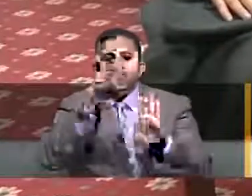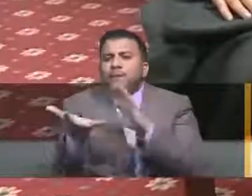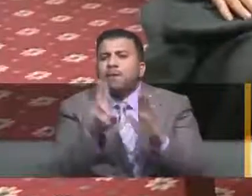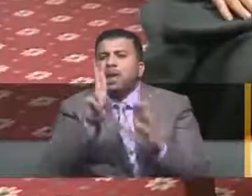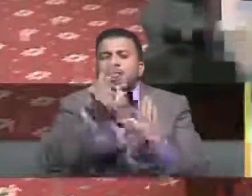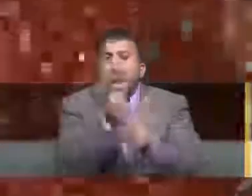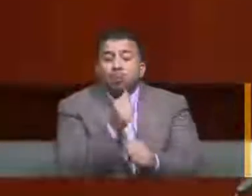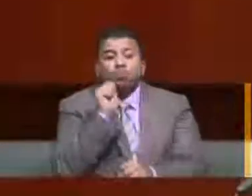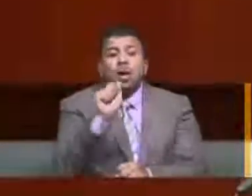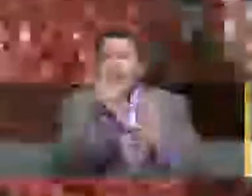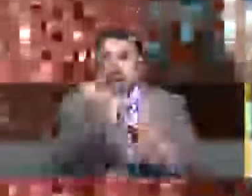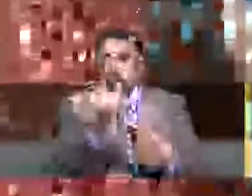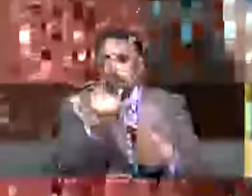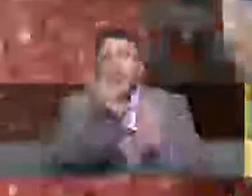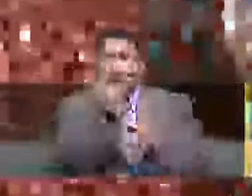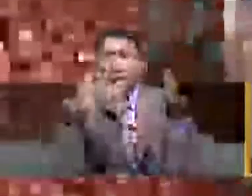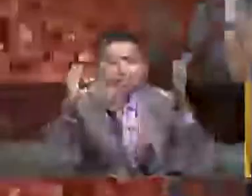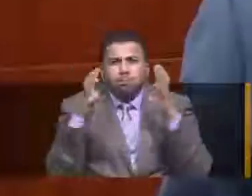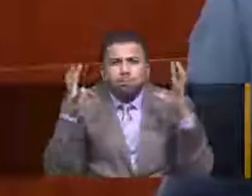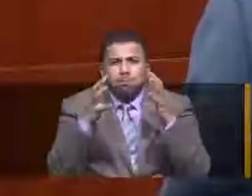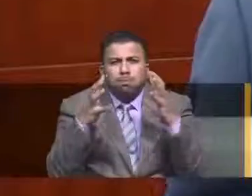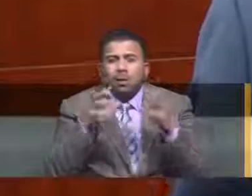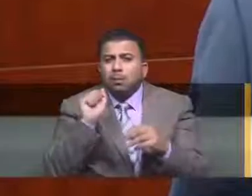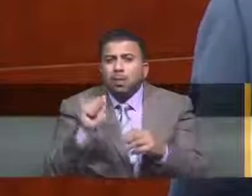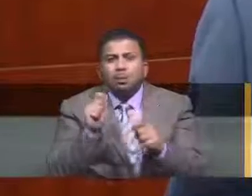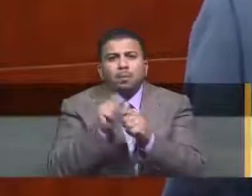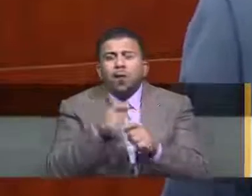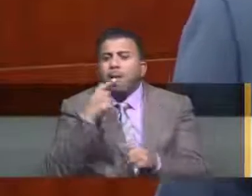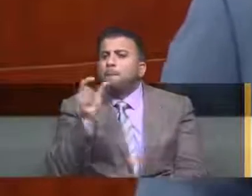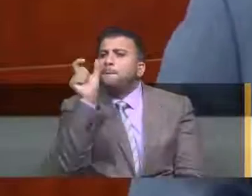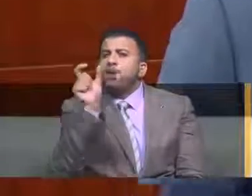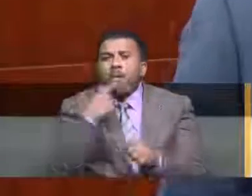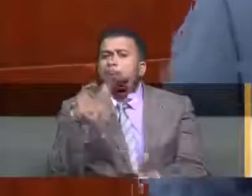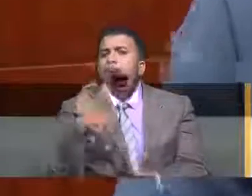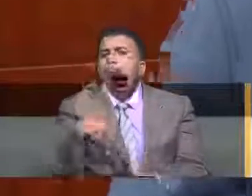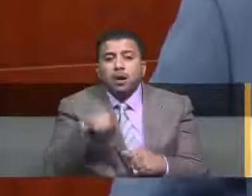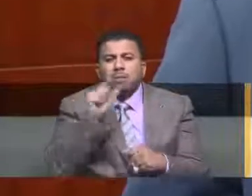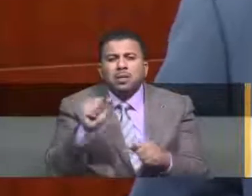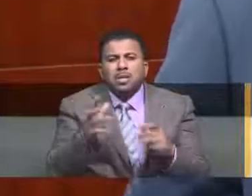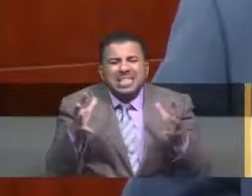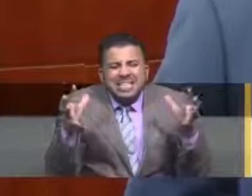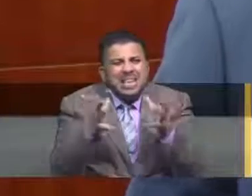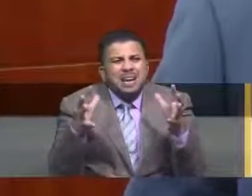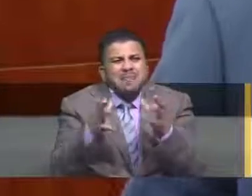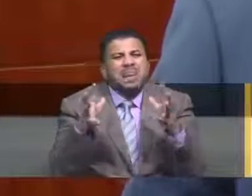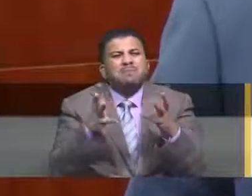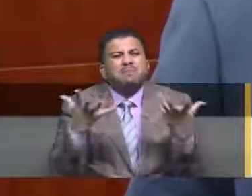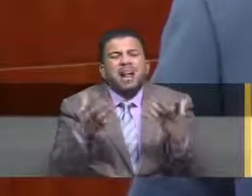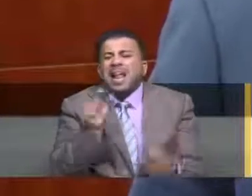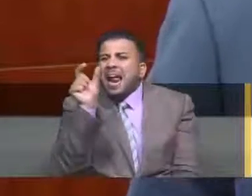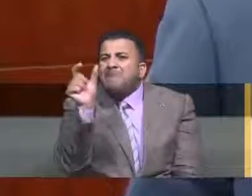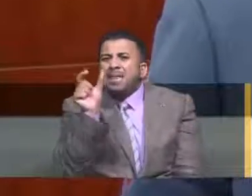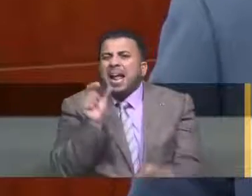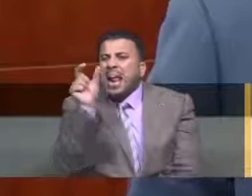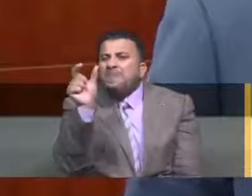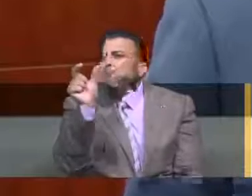عملية لتحقيقها. في زخم الثورة الصناعية أنتجت مفردات، أنتجت زخم هائل من الكلمات